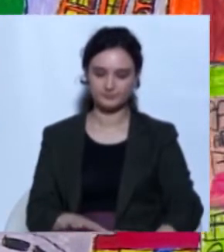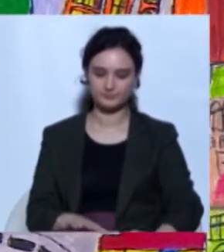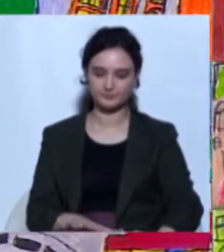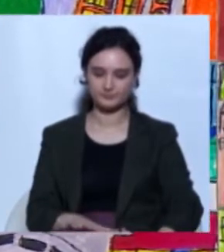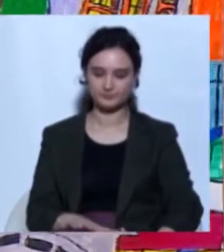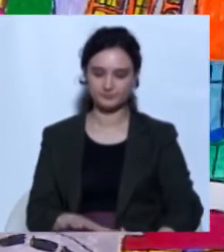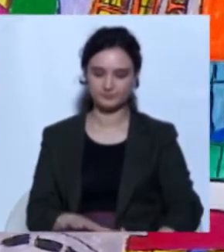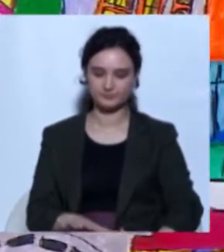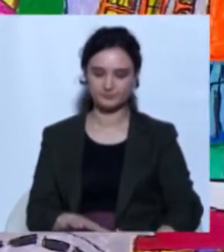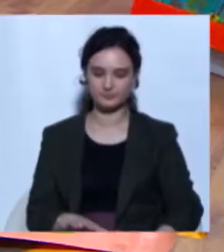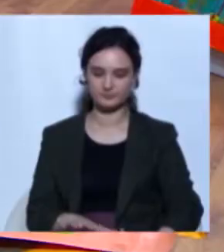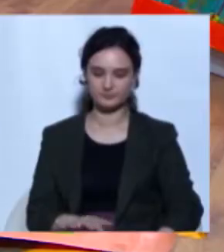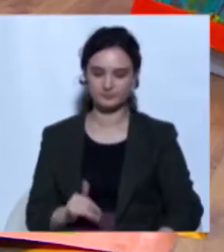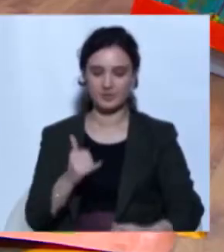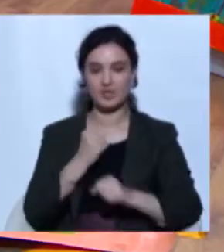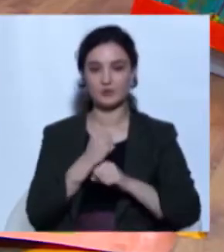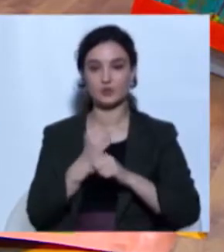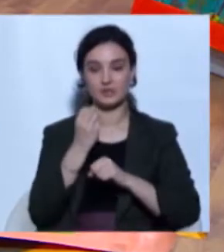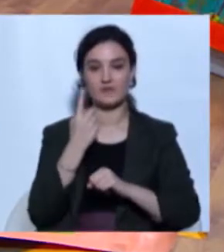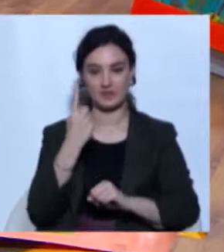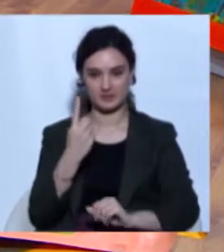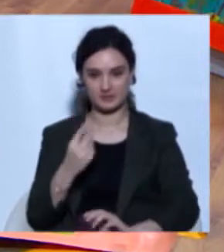gavaketot kidev erti